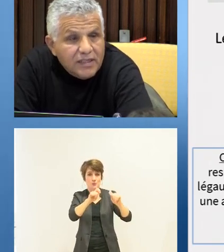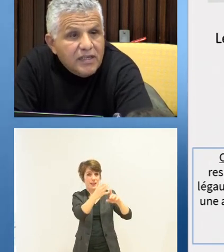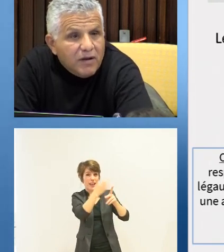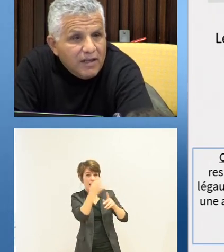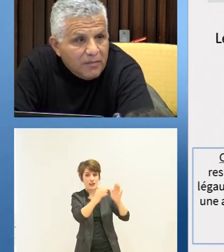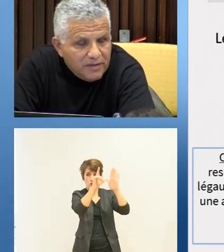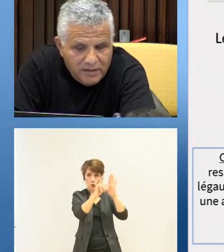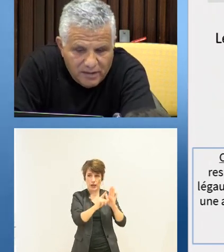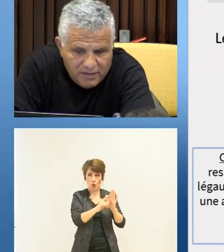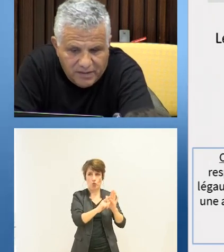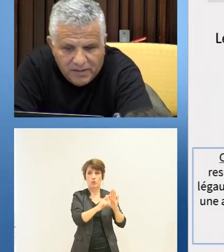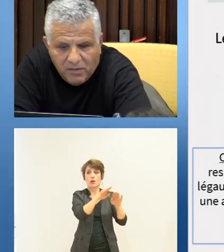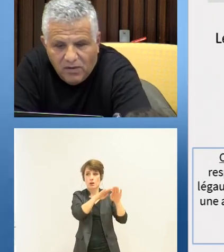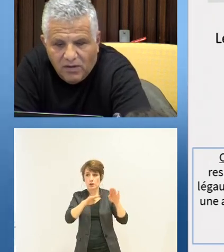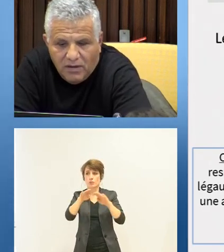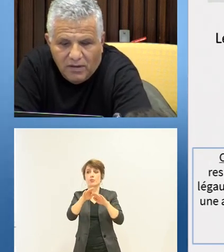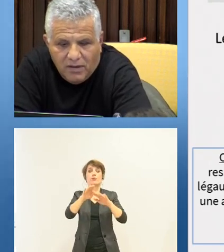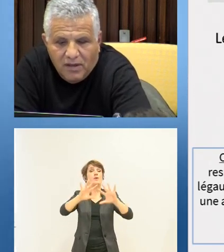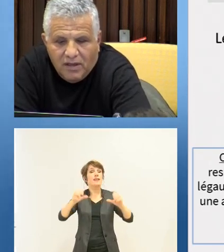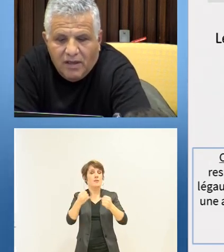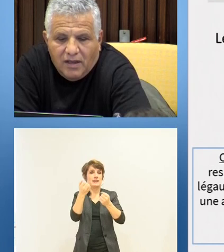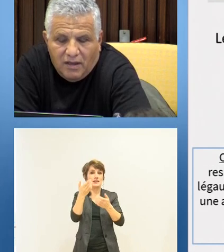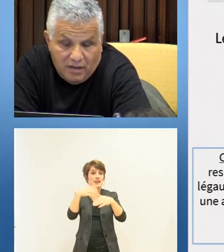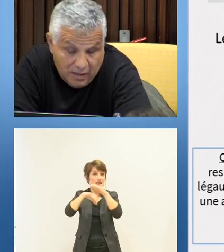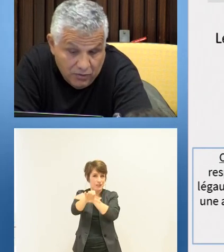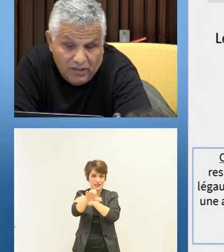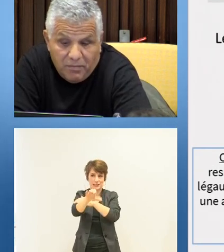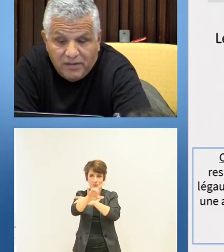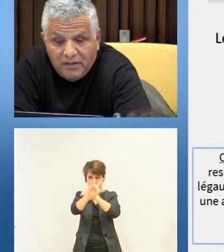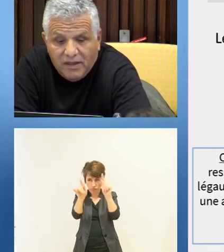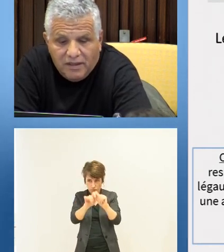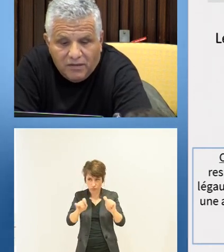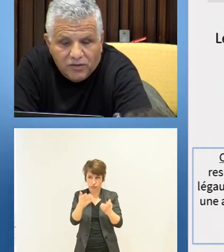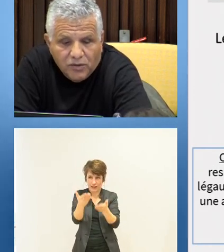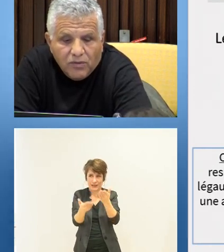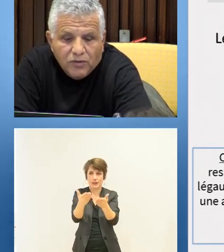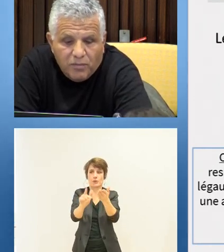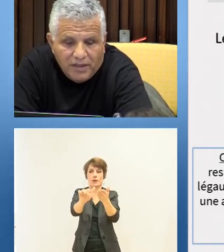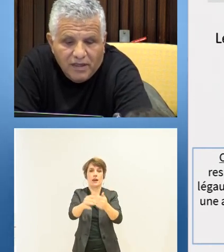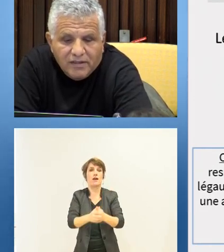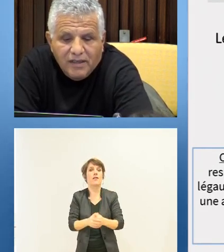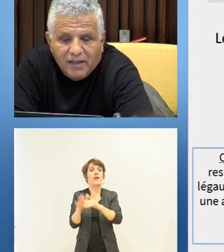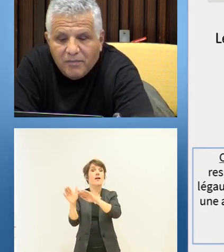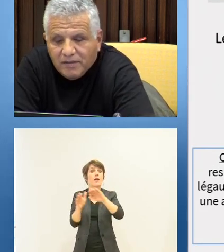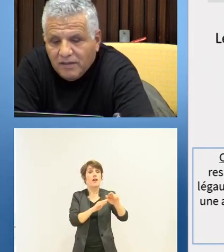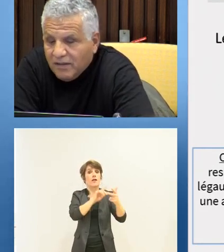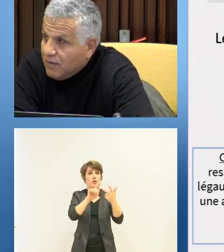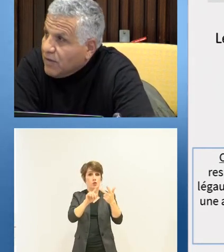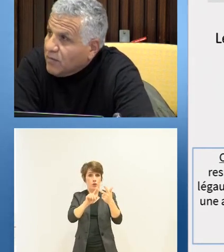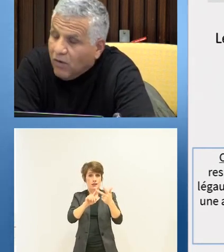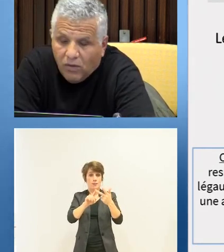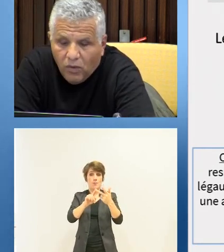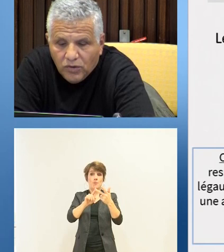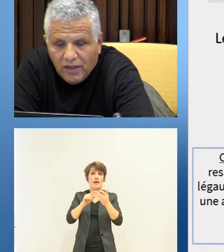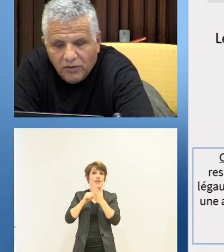équilibrée la capacité d'investissement et notre capacité d'intervention ne pas dégrader la capacité d